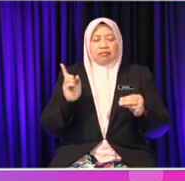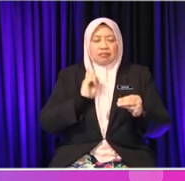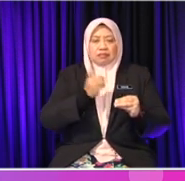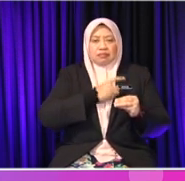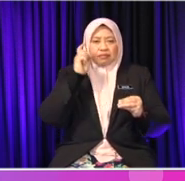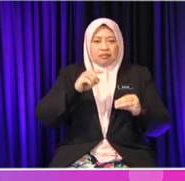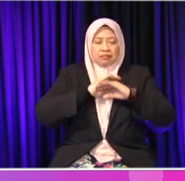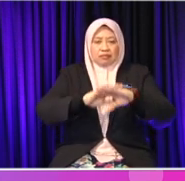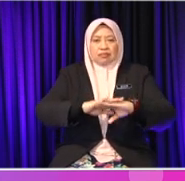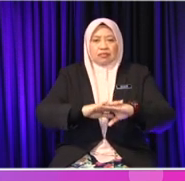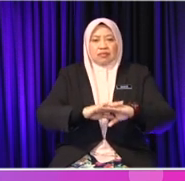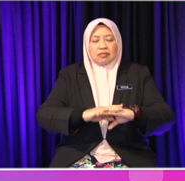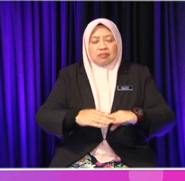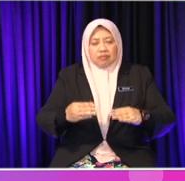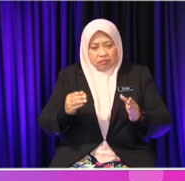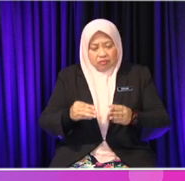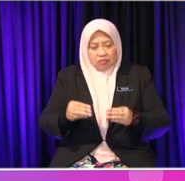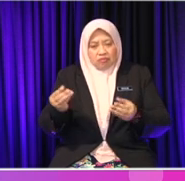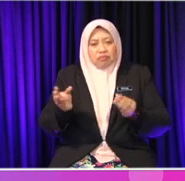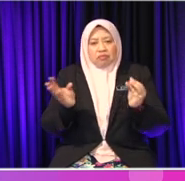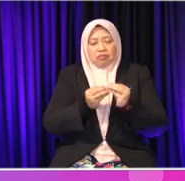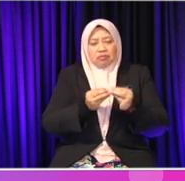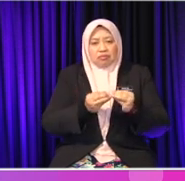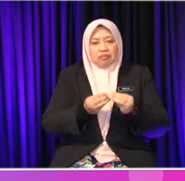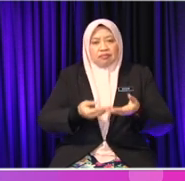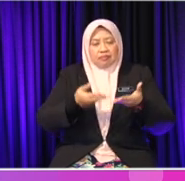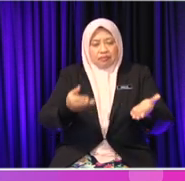jumlah dibeli tolak dengan